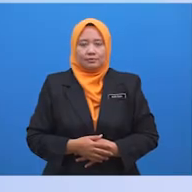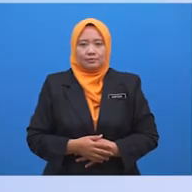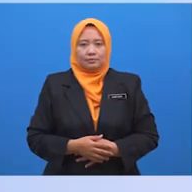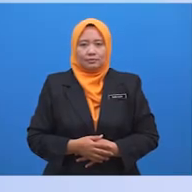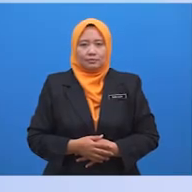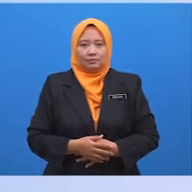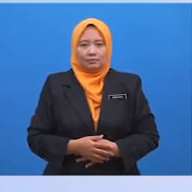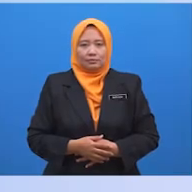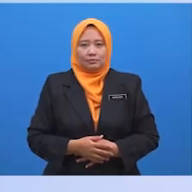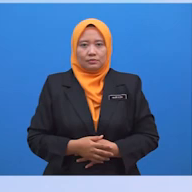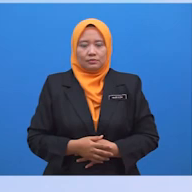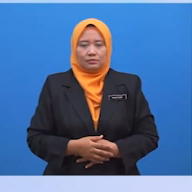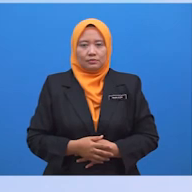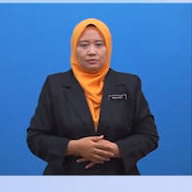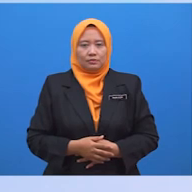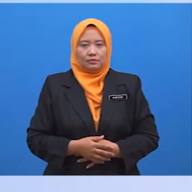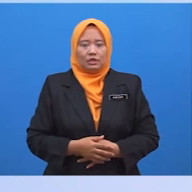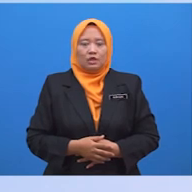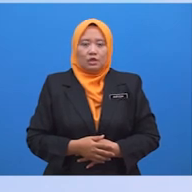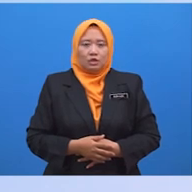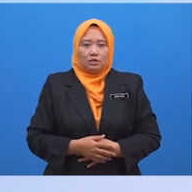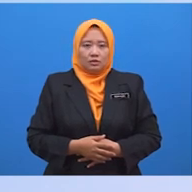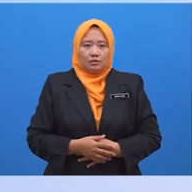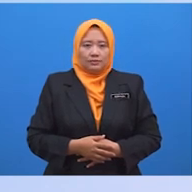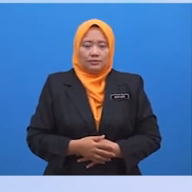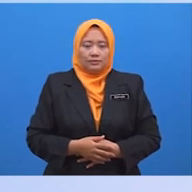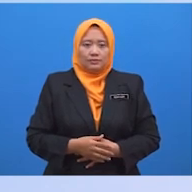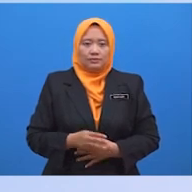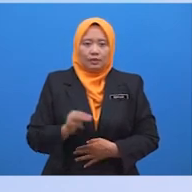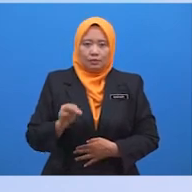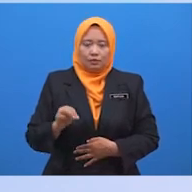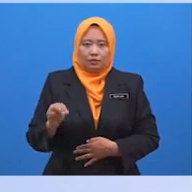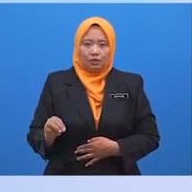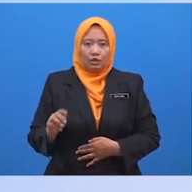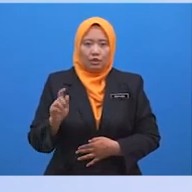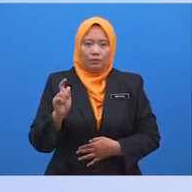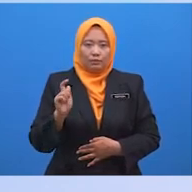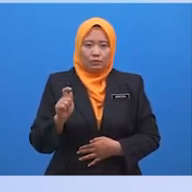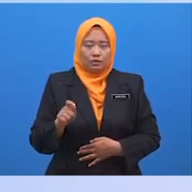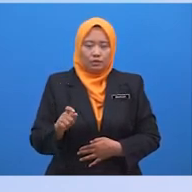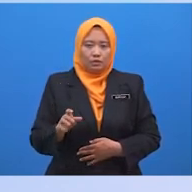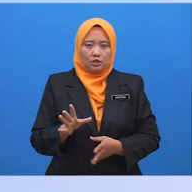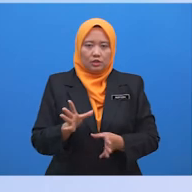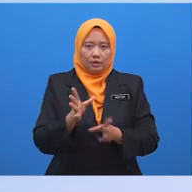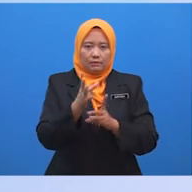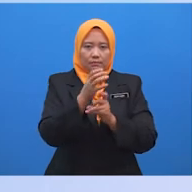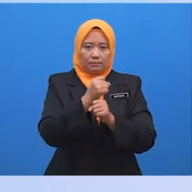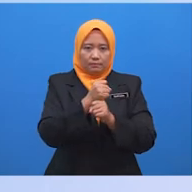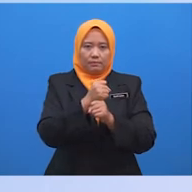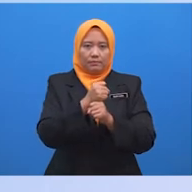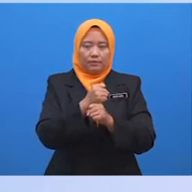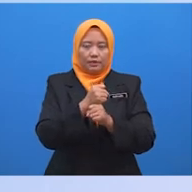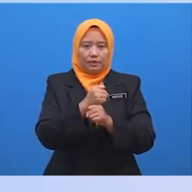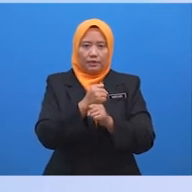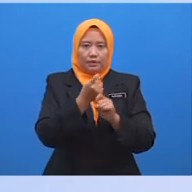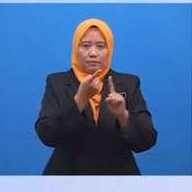Untuk standard pembelajaran seterusnya, murid-murid seharusnya dapat